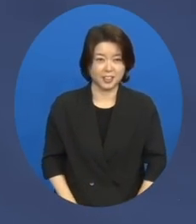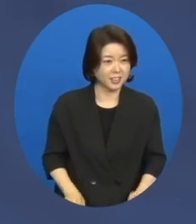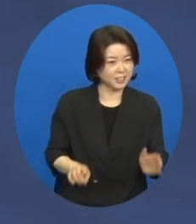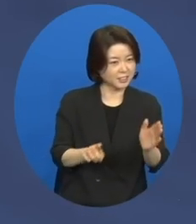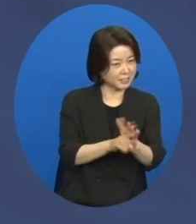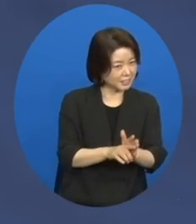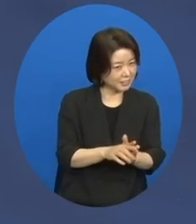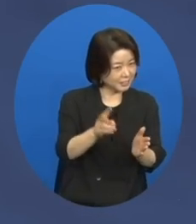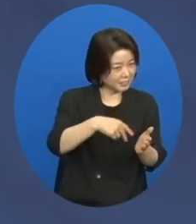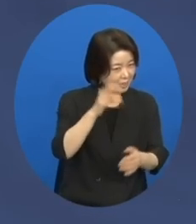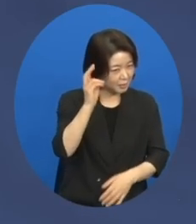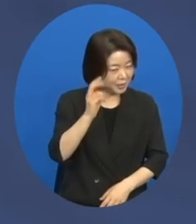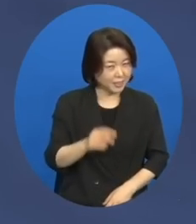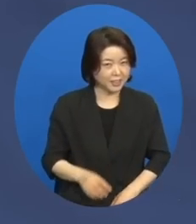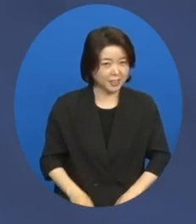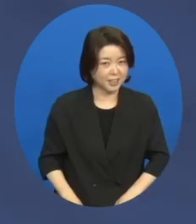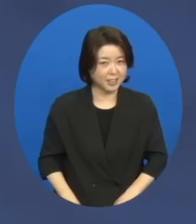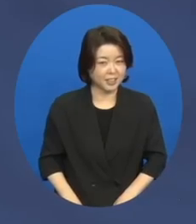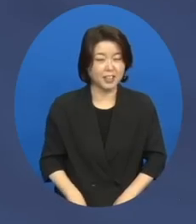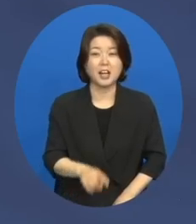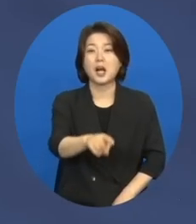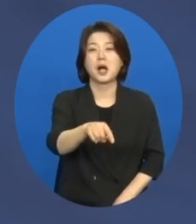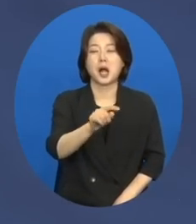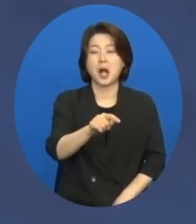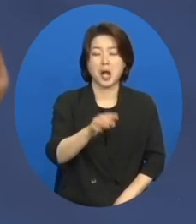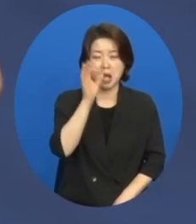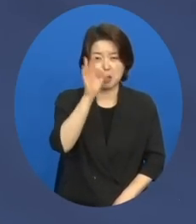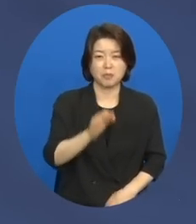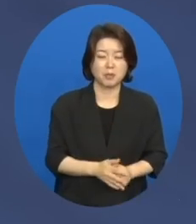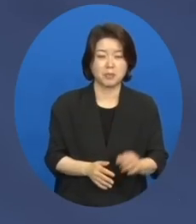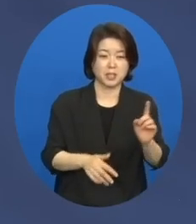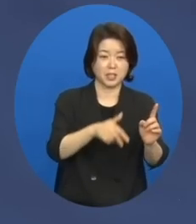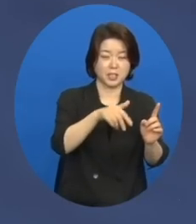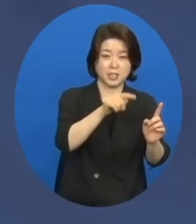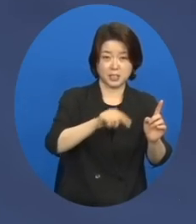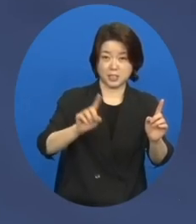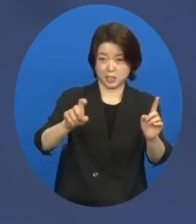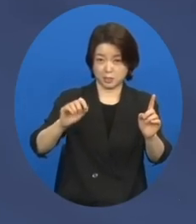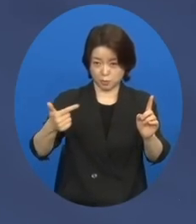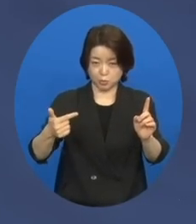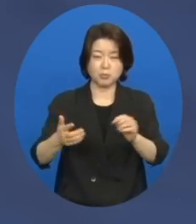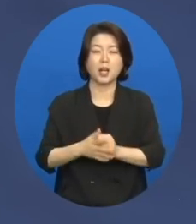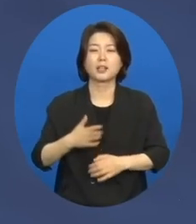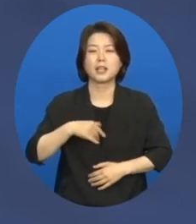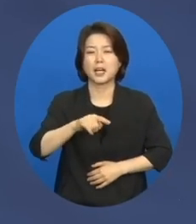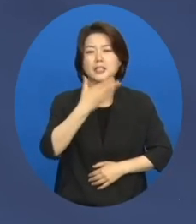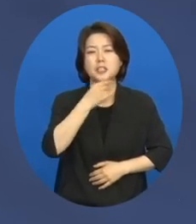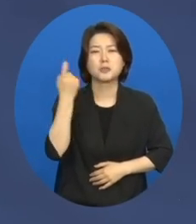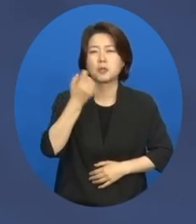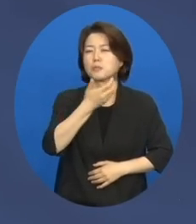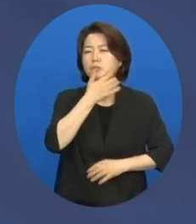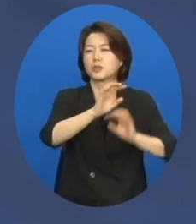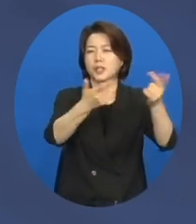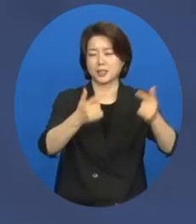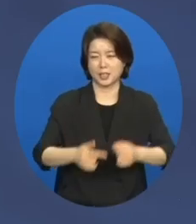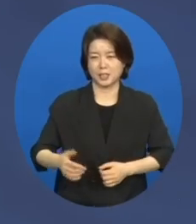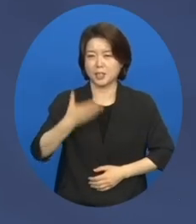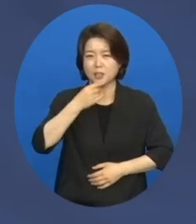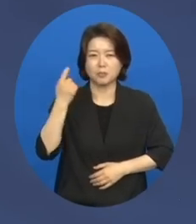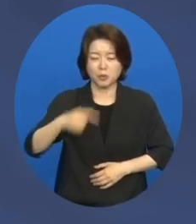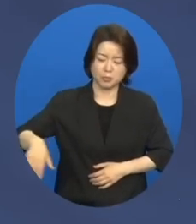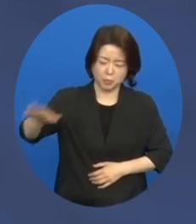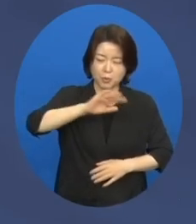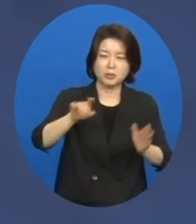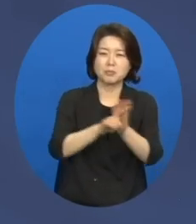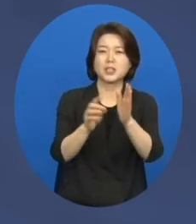읽으실걸? 하여튼 그래서 거기에 1장 16절에 내가 이 복음을 부끄러워하지 않으니 복음은 모든 믿는